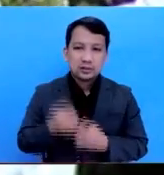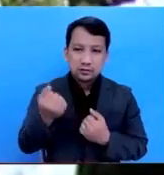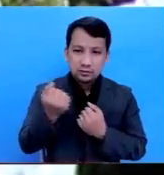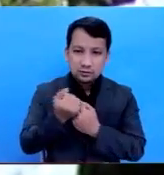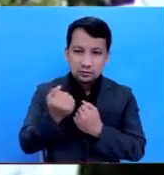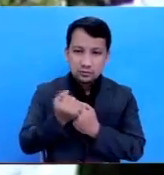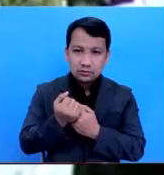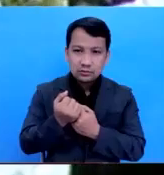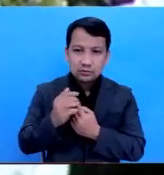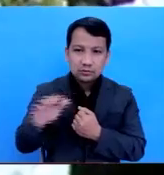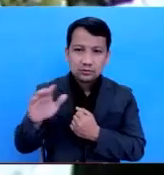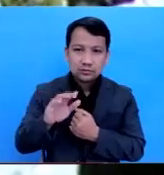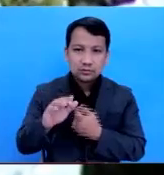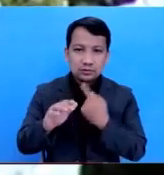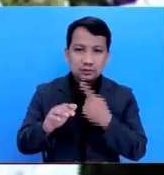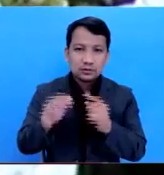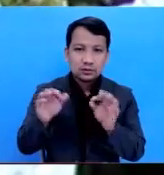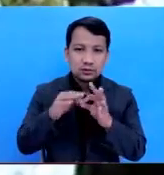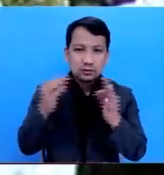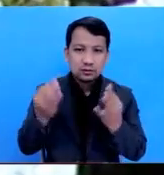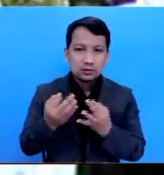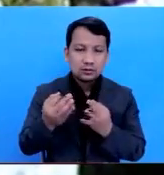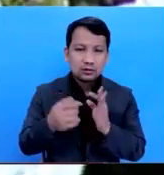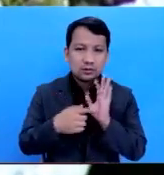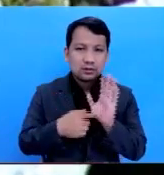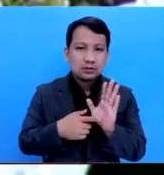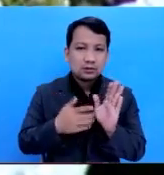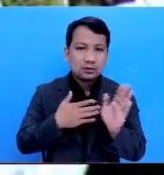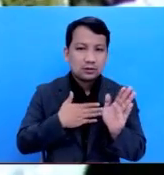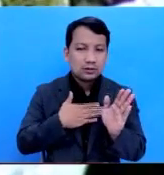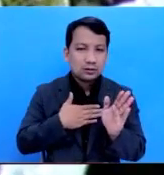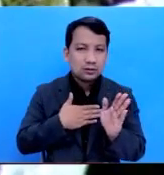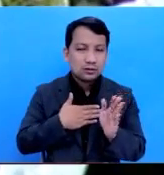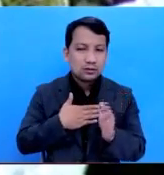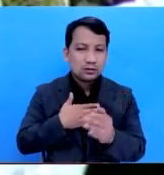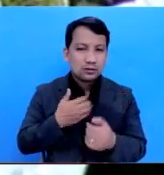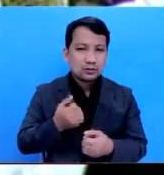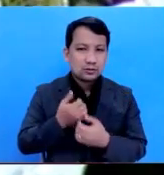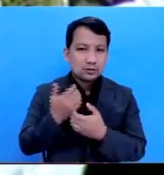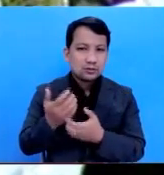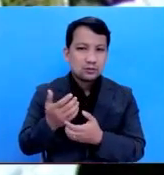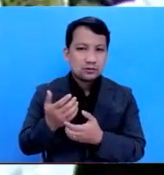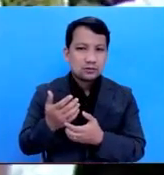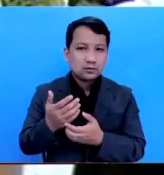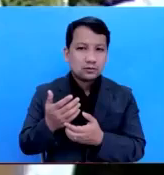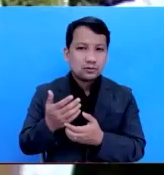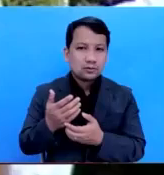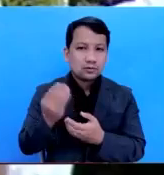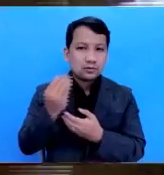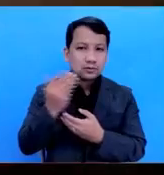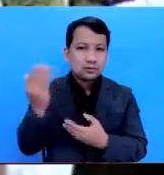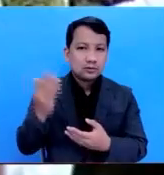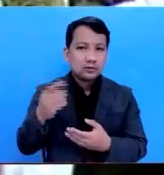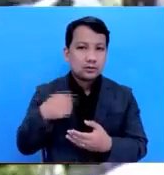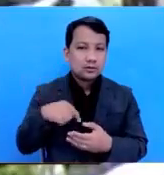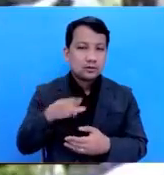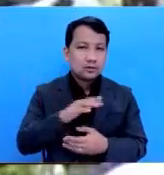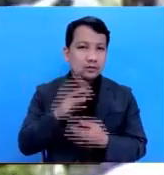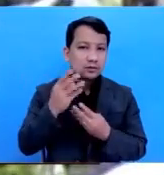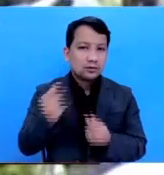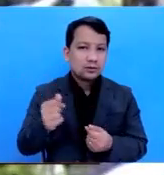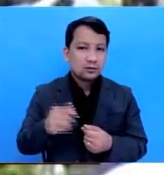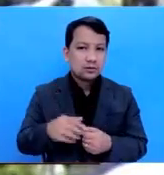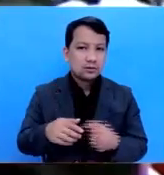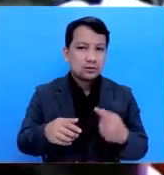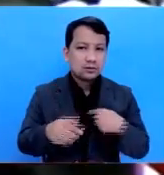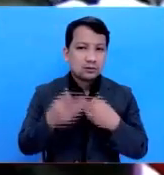industriya. To the family, may sincere condolences. Actually, sana malaman nyo, hindi lang kayo ang nawalan. Nawalan